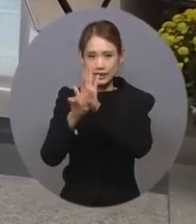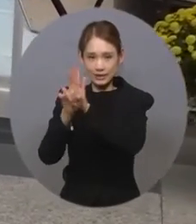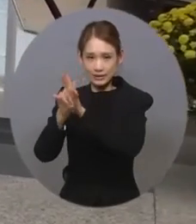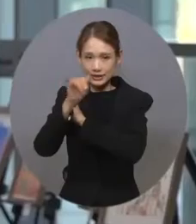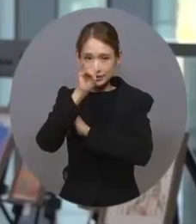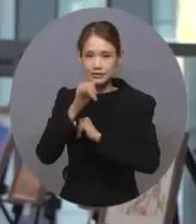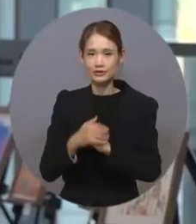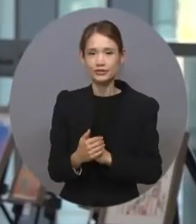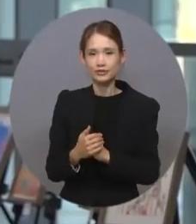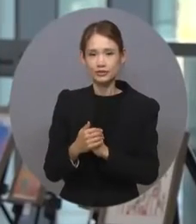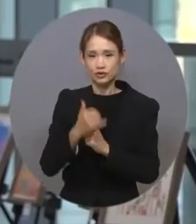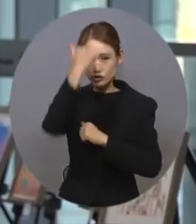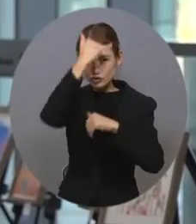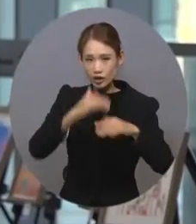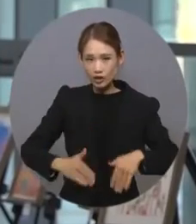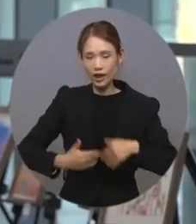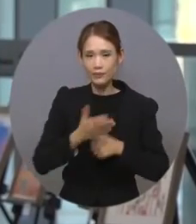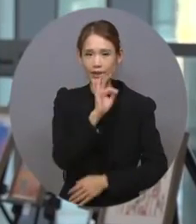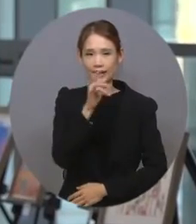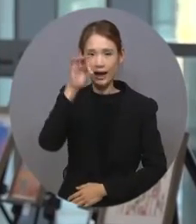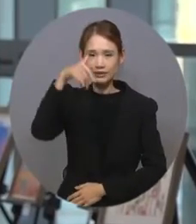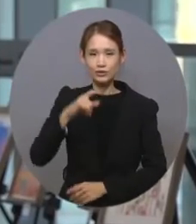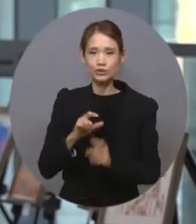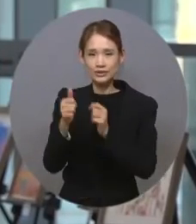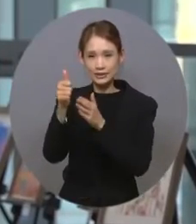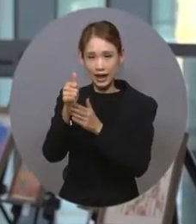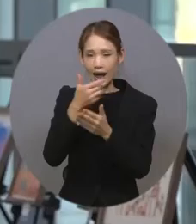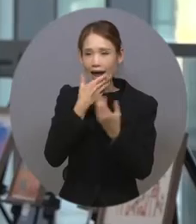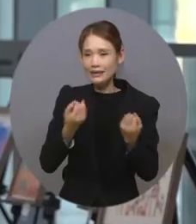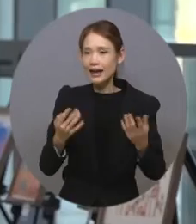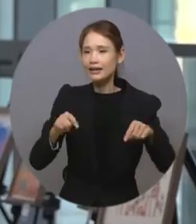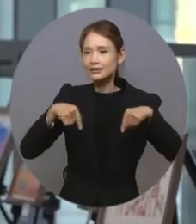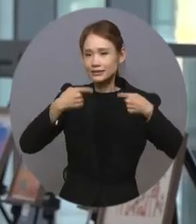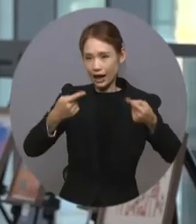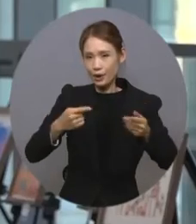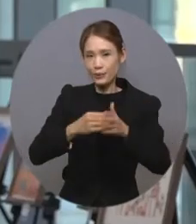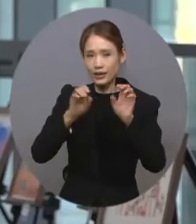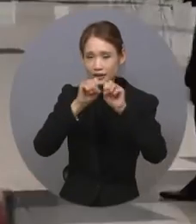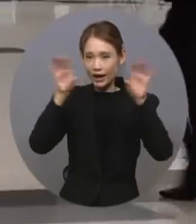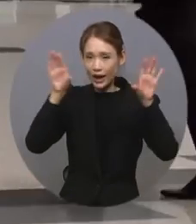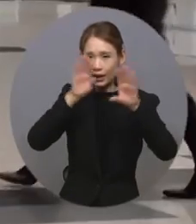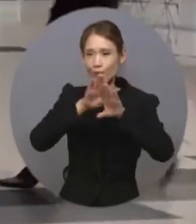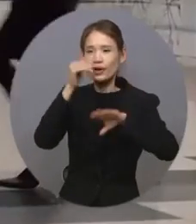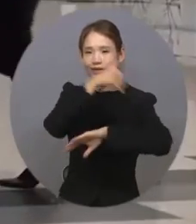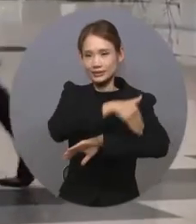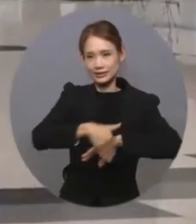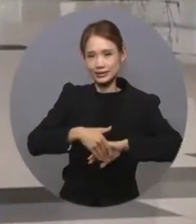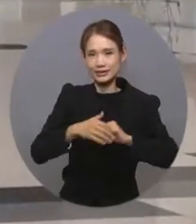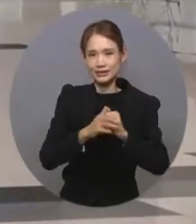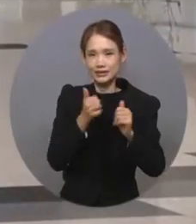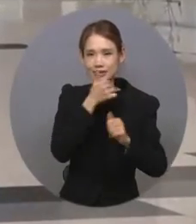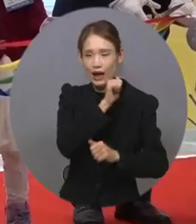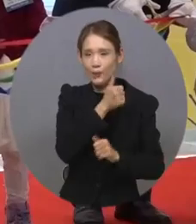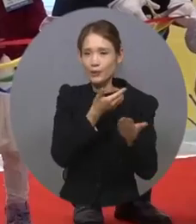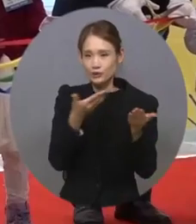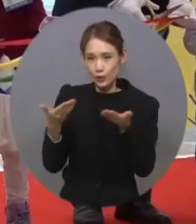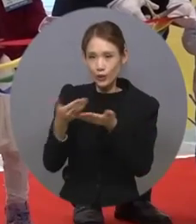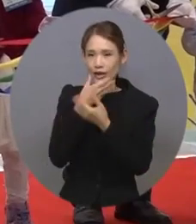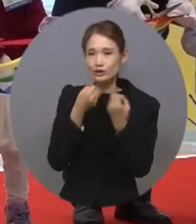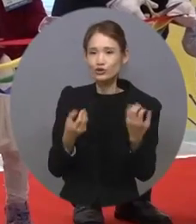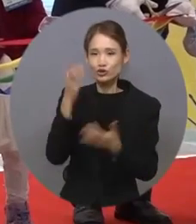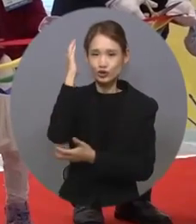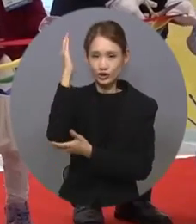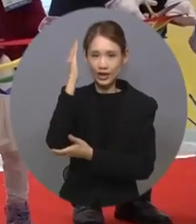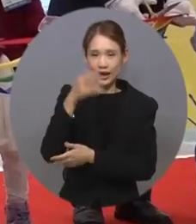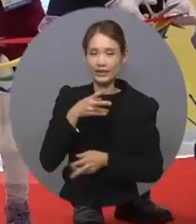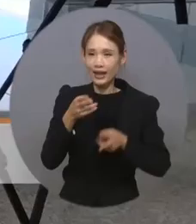열렸습니다. 충청남도 양승조 지사가 행사에 참여한 가운데 개회식을 시작으로 내빈 소개와 시상식, 축사,